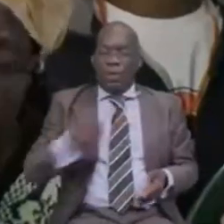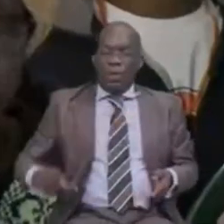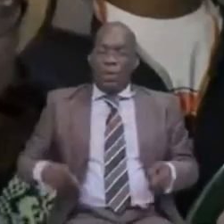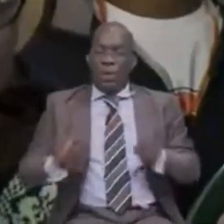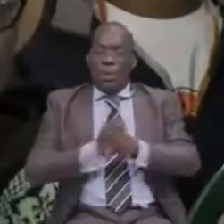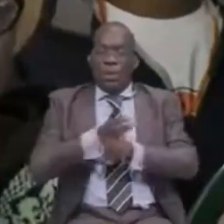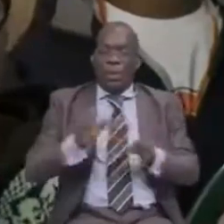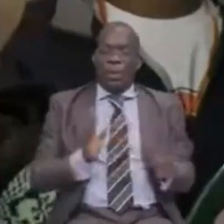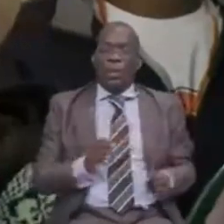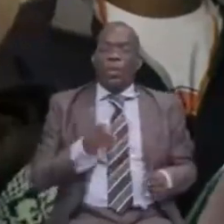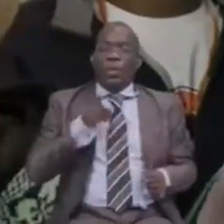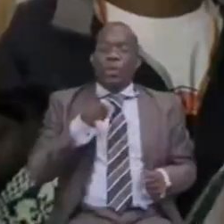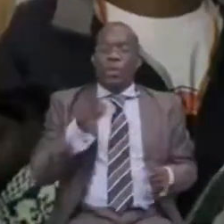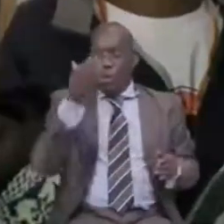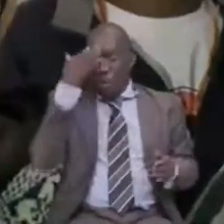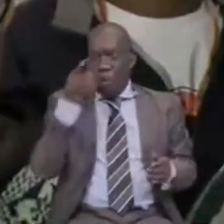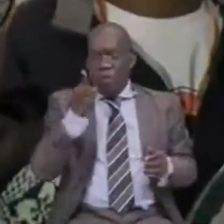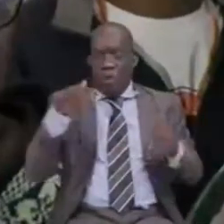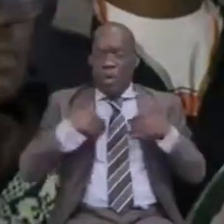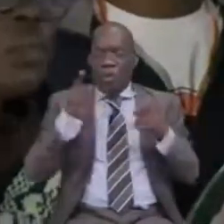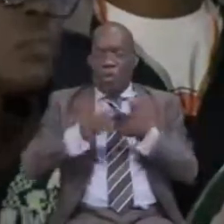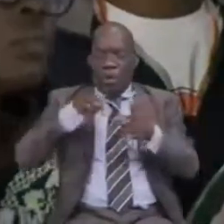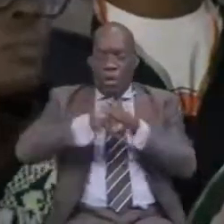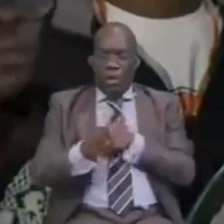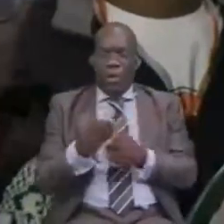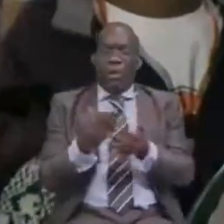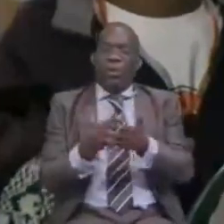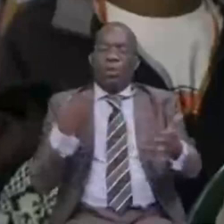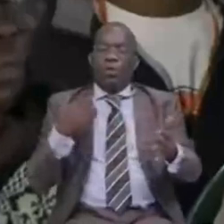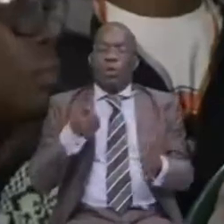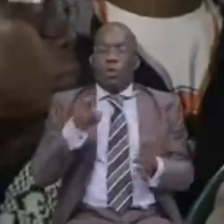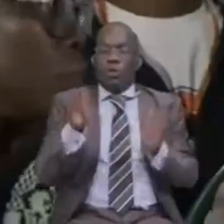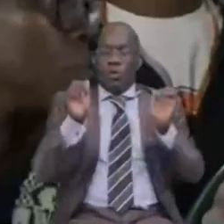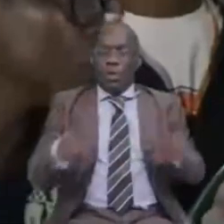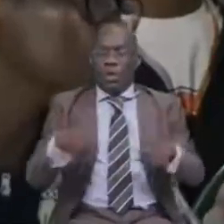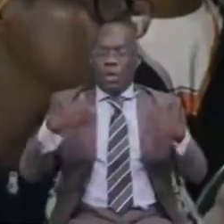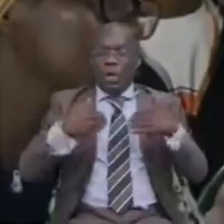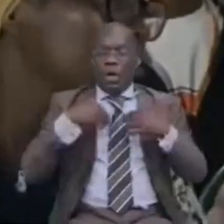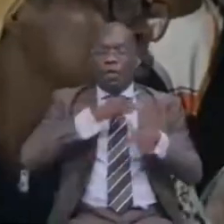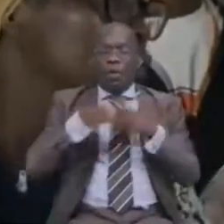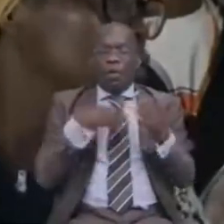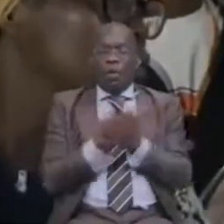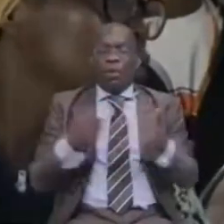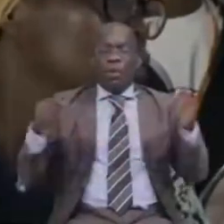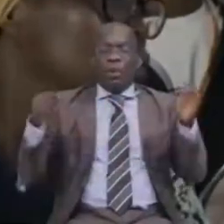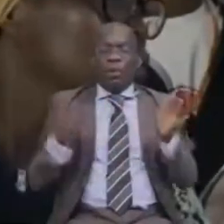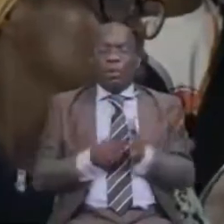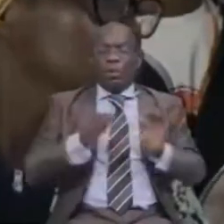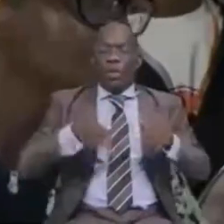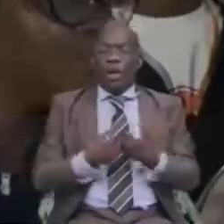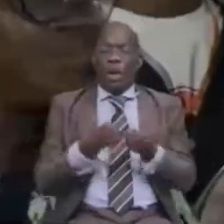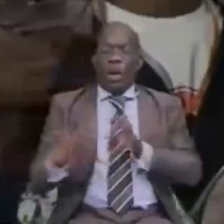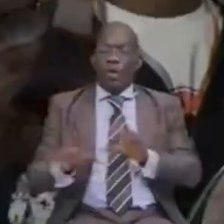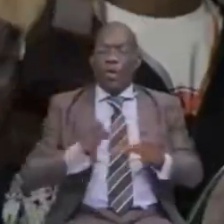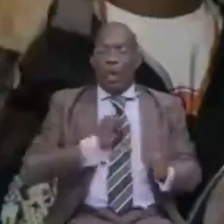savez, vous devez entrer dans le royaume avant de pouvoir avoir toutes ces choses. Comment entrer dans le